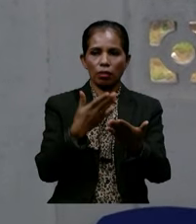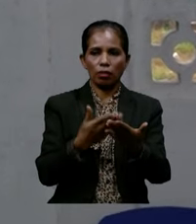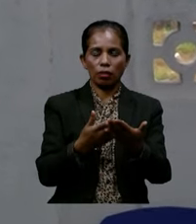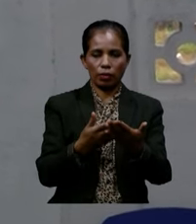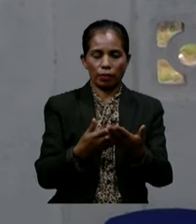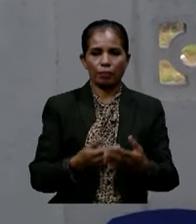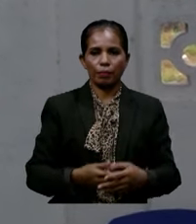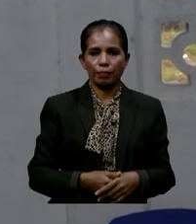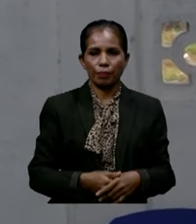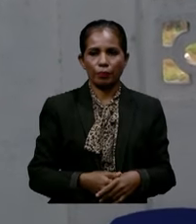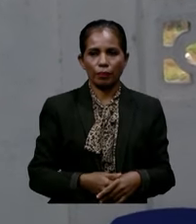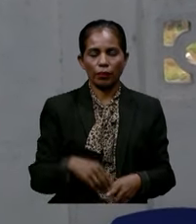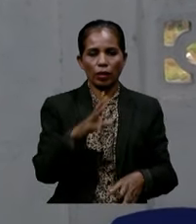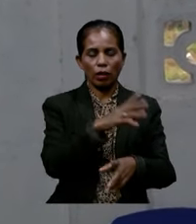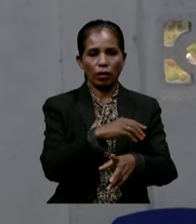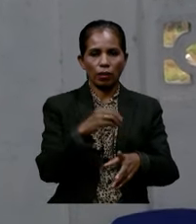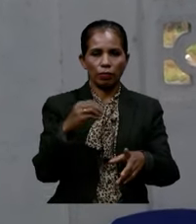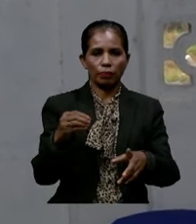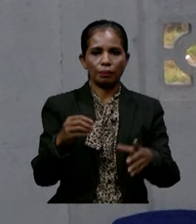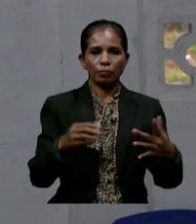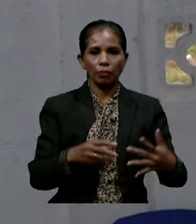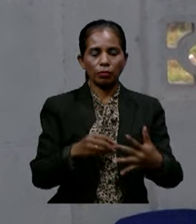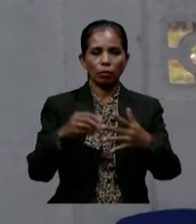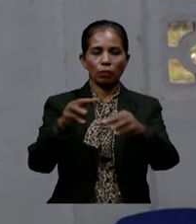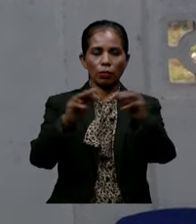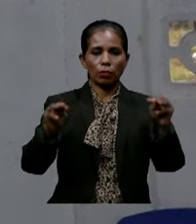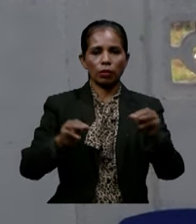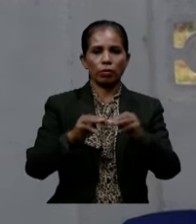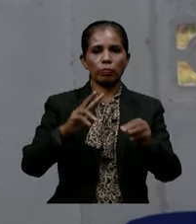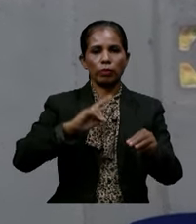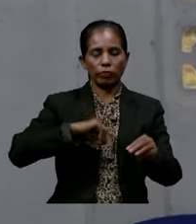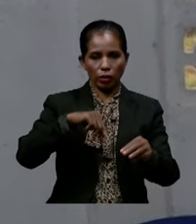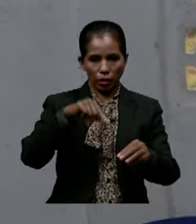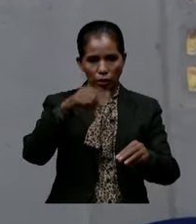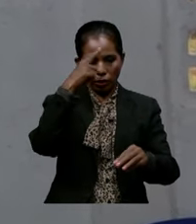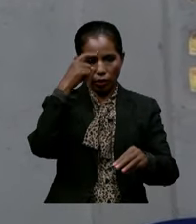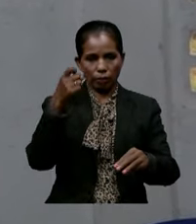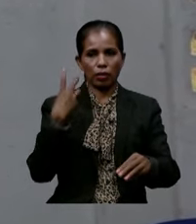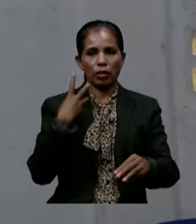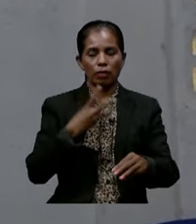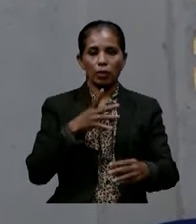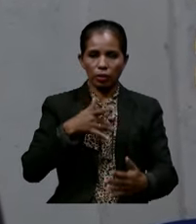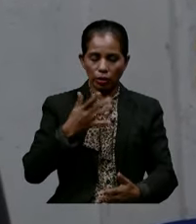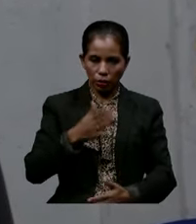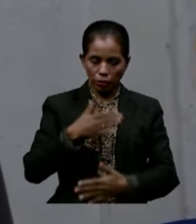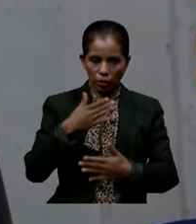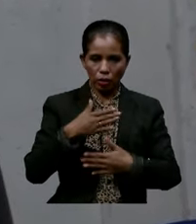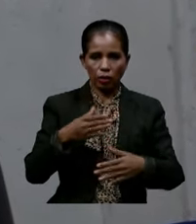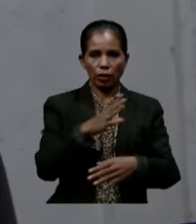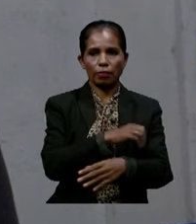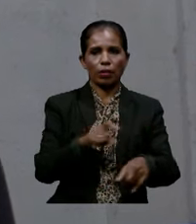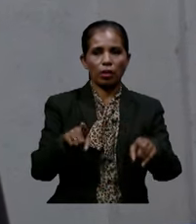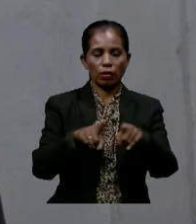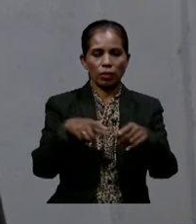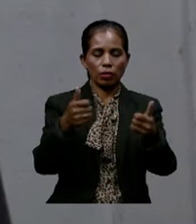usu nomor sebab diluba munisipu bikeke. Tamba ami orgulho posto usu hau hanen sa bisaru